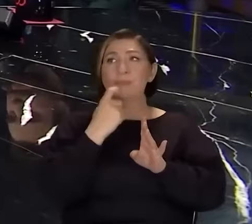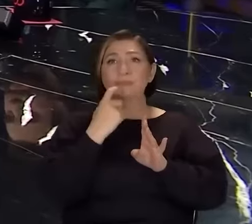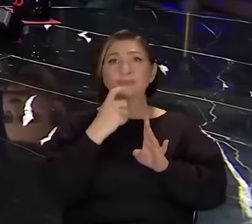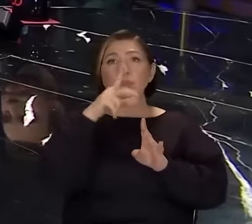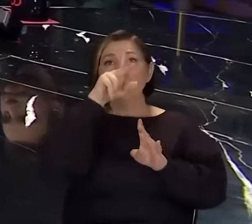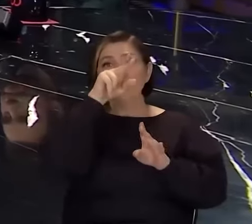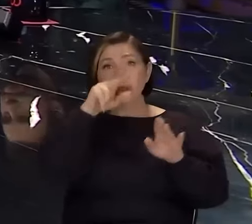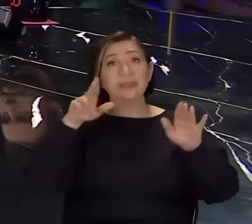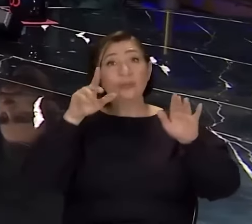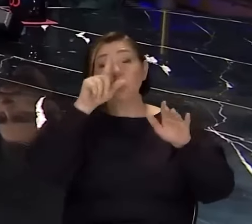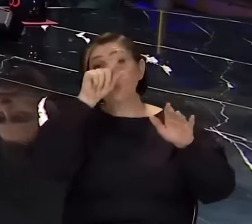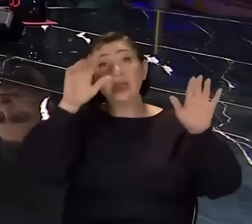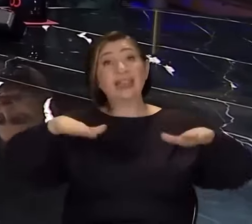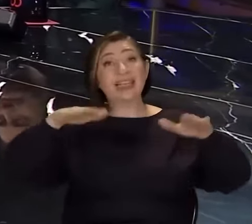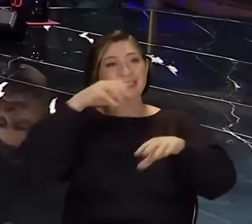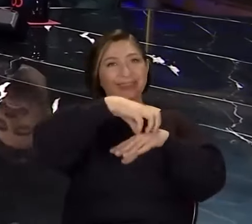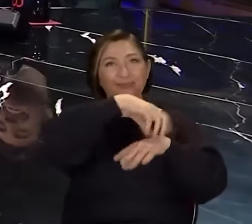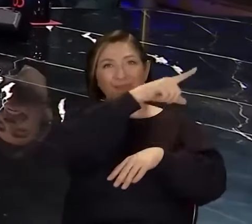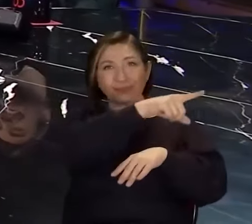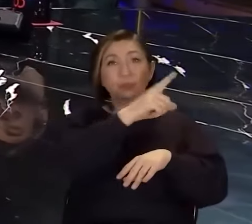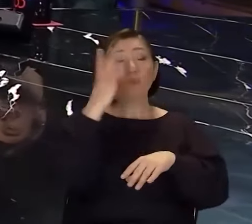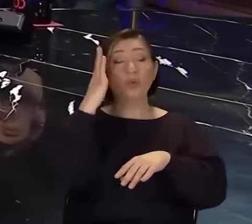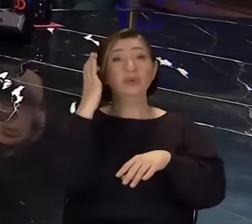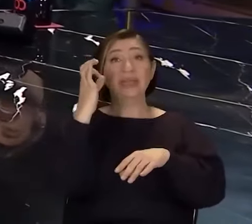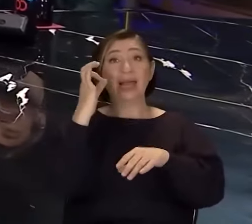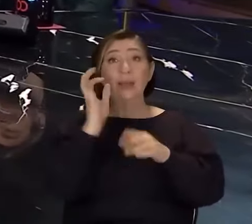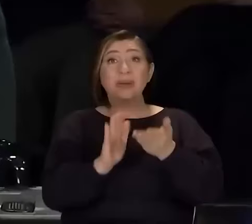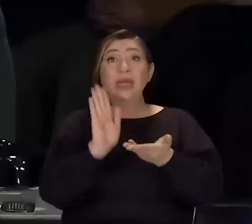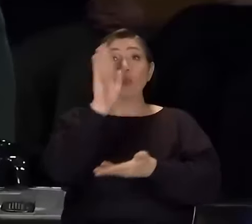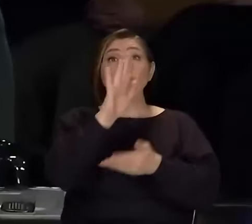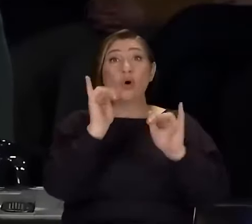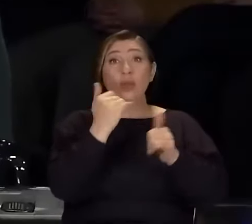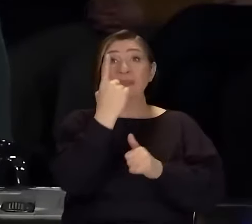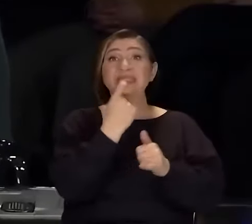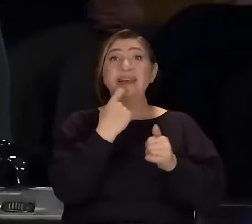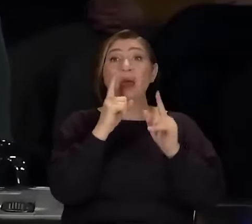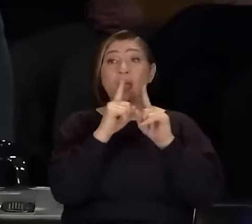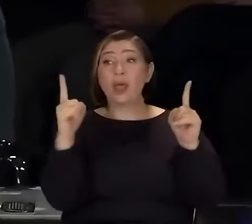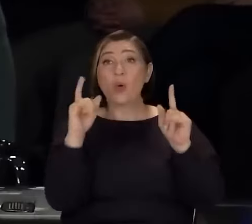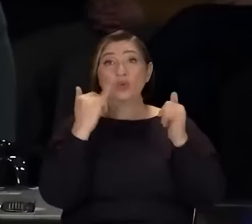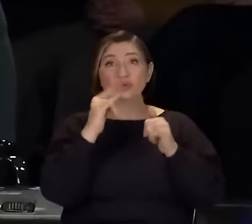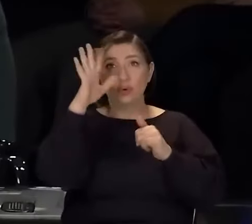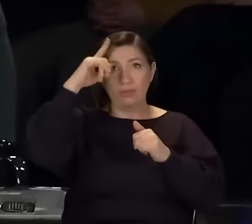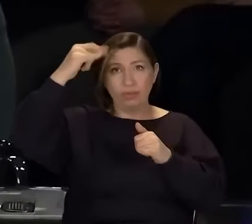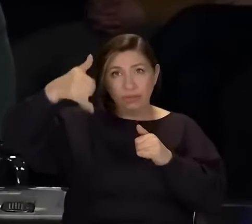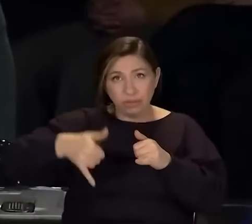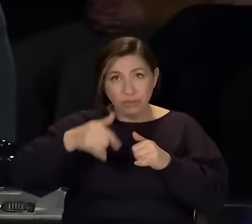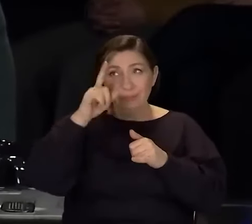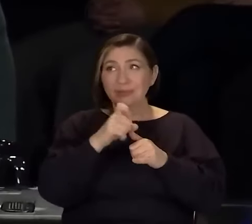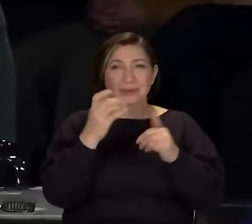yaşında Kuşadası Spor'da profesyonel basketbolcu olarak bir sene oynuyorsun. Ne oldu ondan sonra? Küçüldün